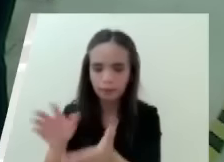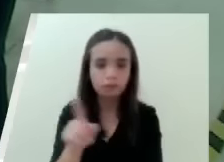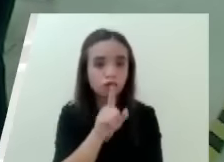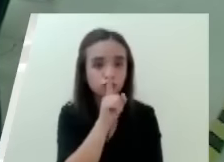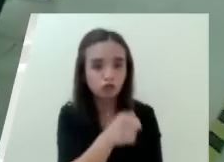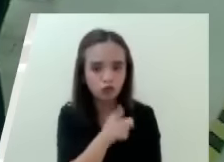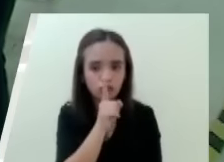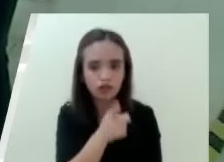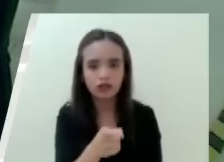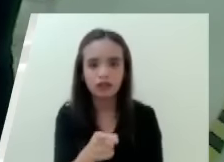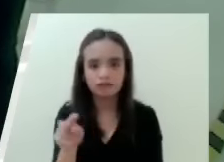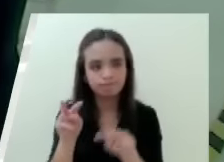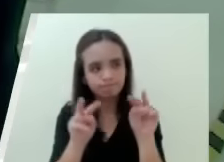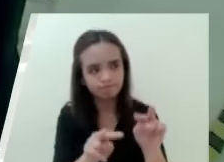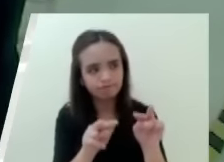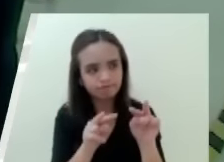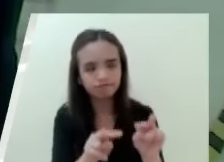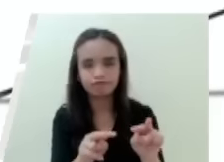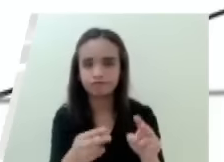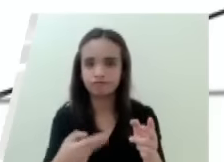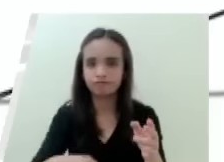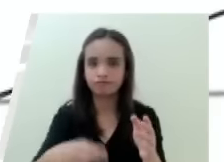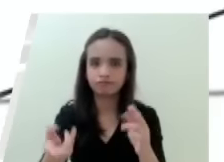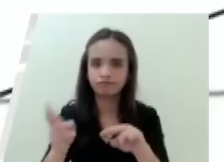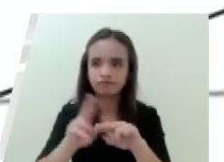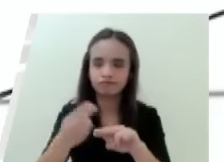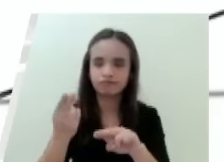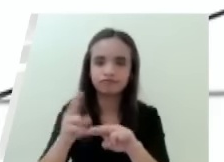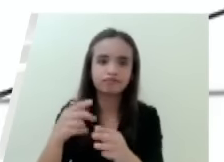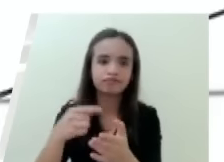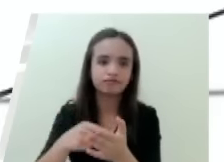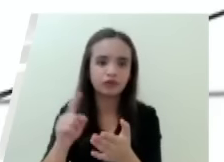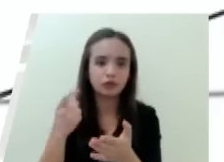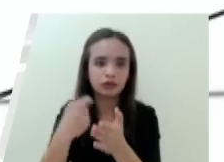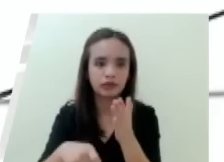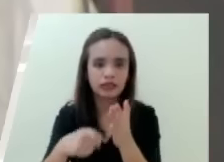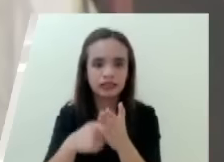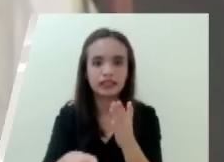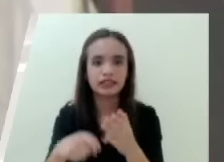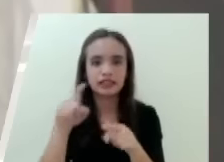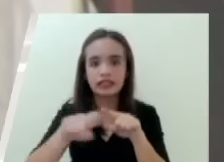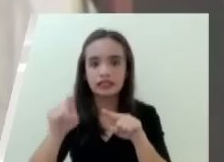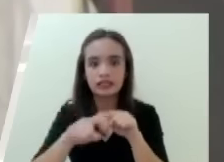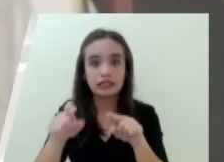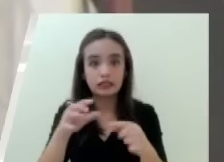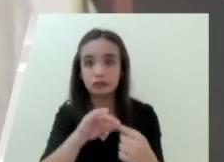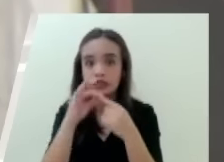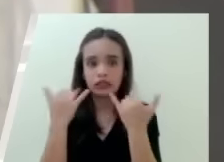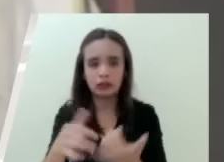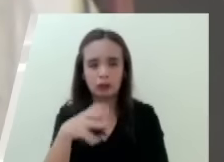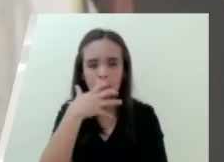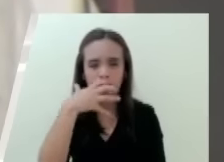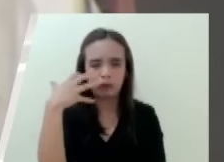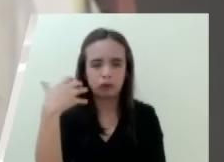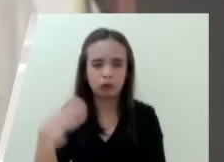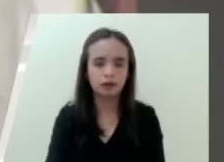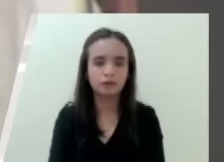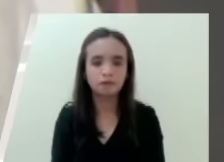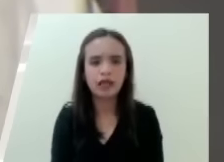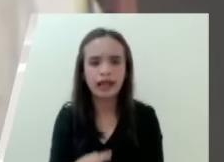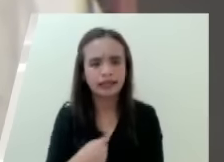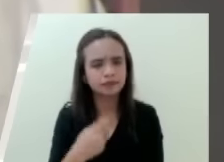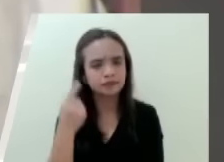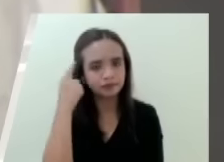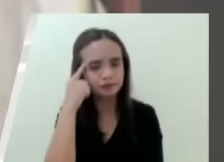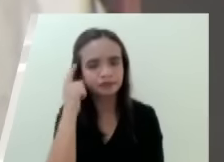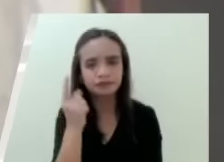siya no? Doon sa pagtaas ng presyo ng kuryente, lalo na sa tumitinding init ng panahon. Kaya tingin ko nararapat lamang yung